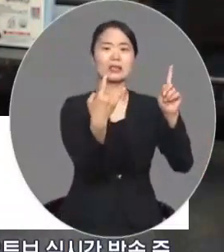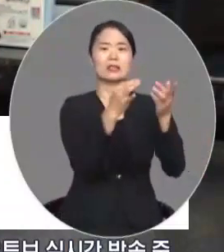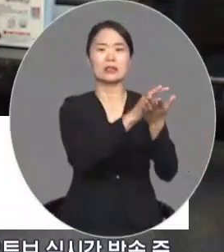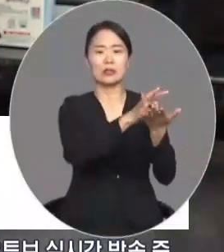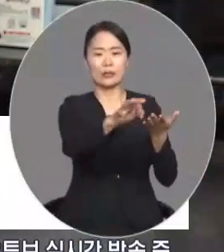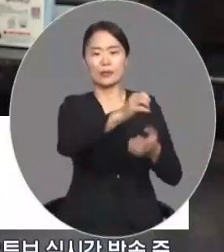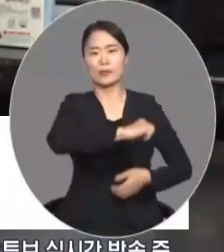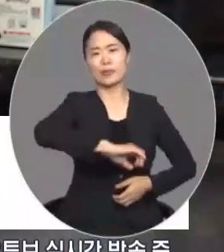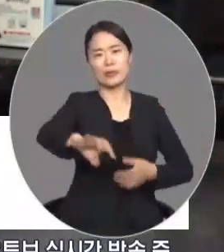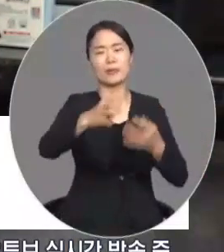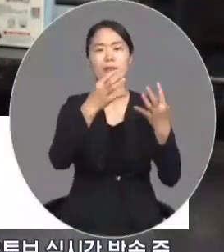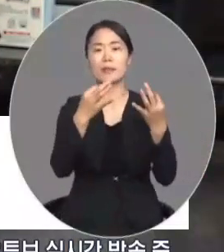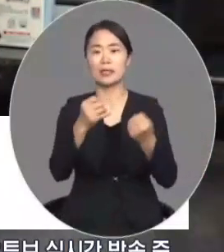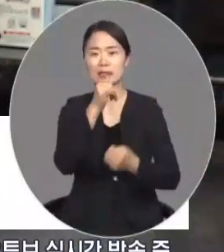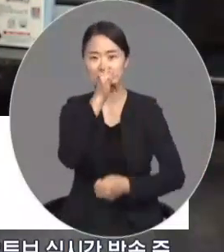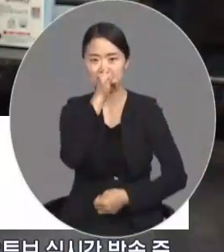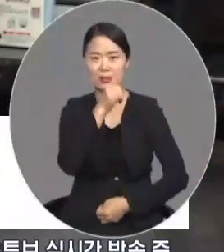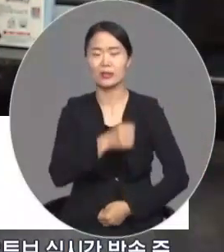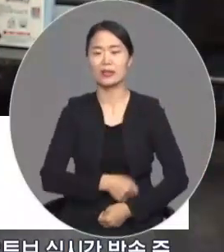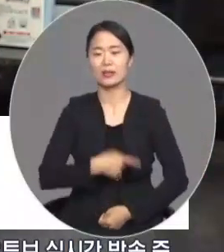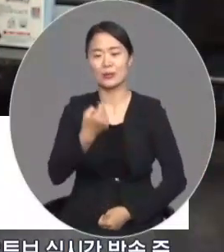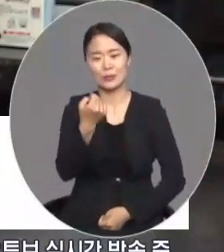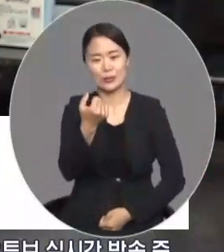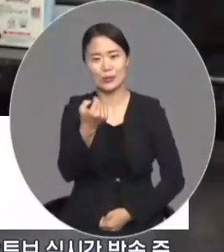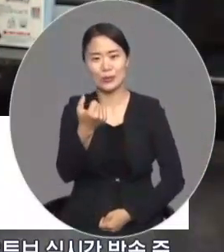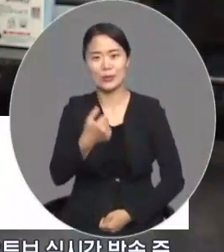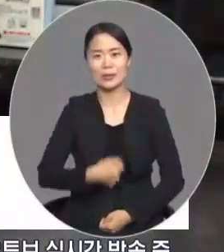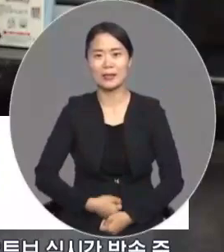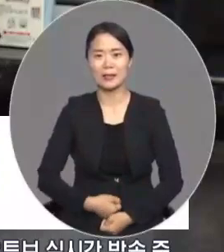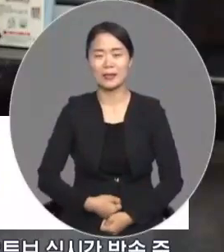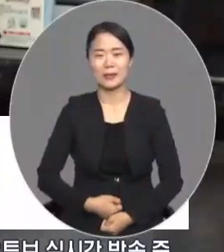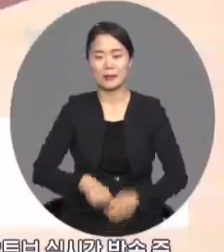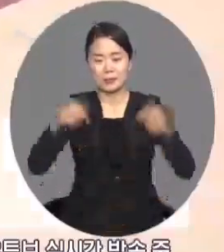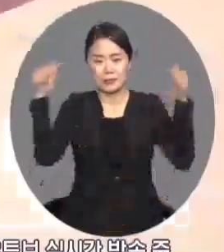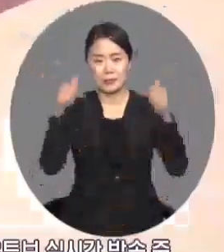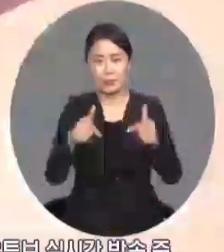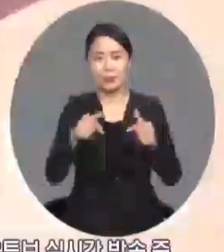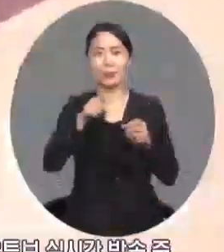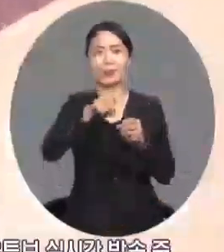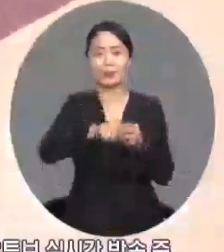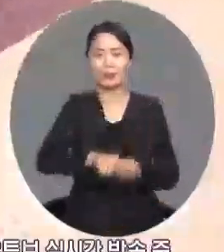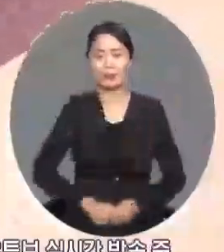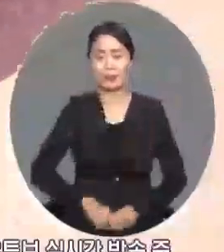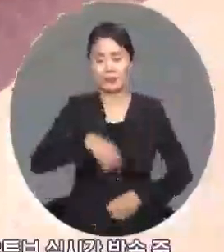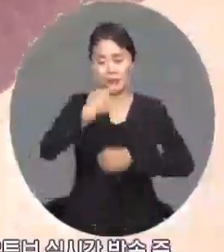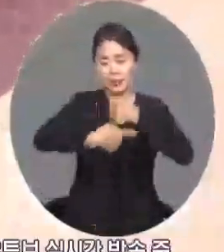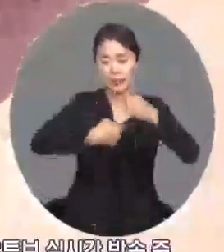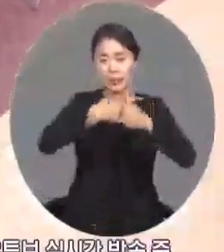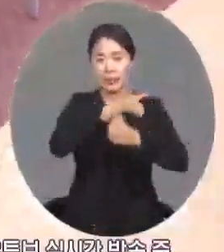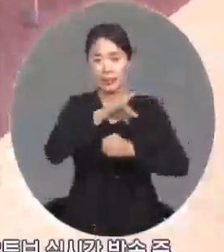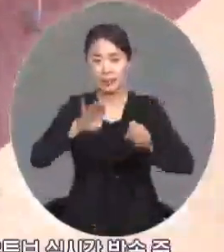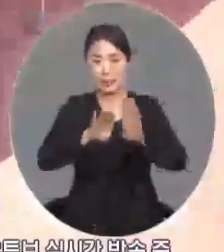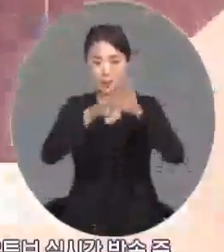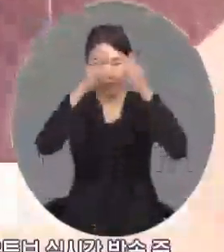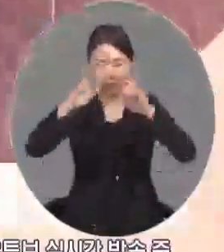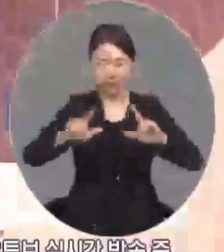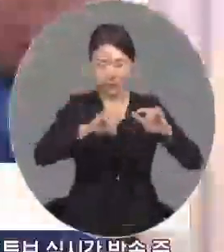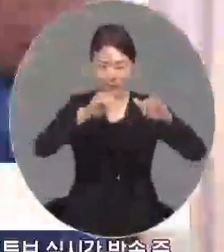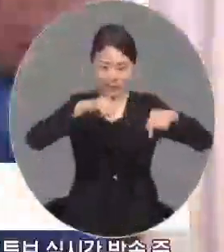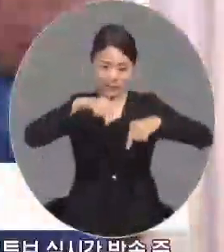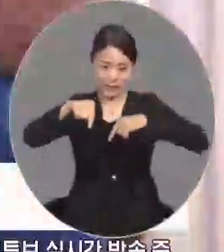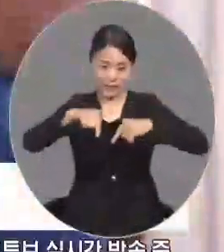어마어마게고 있는거든요 그 조금이라도 보고자 는 주민자치 행사의